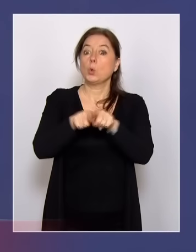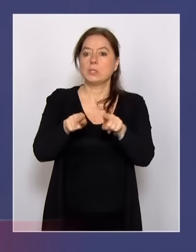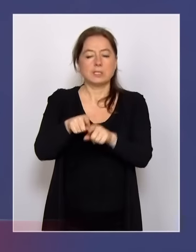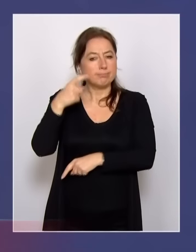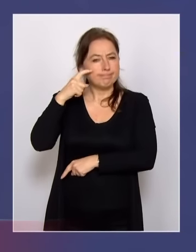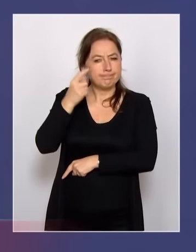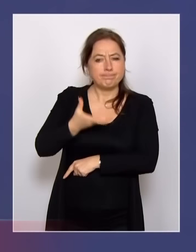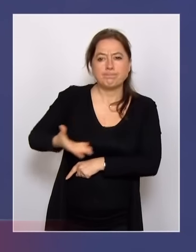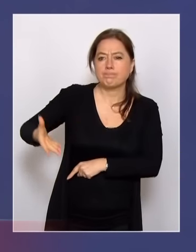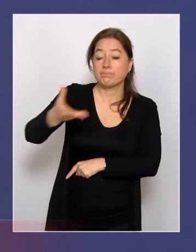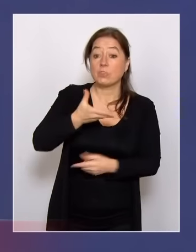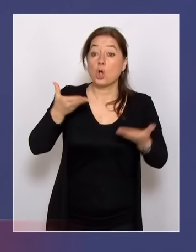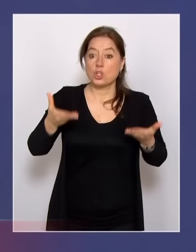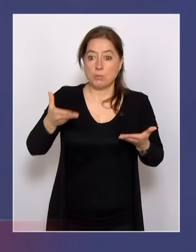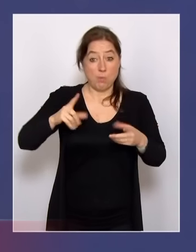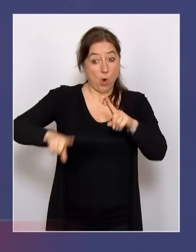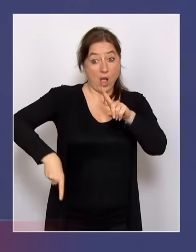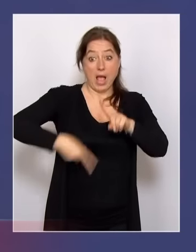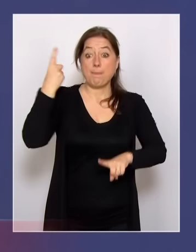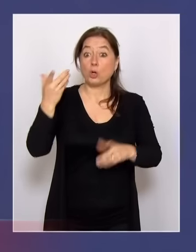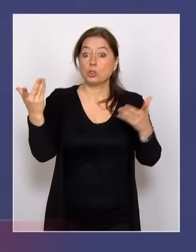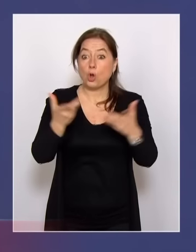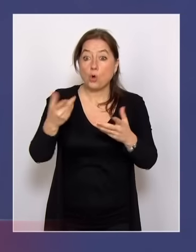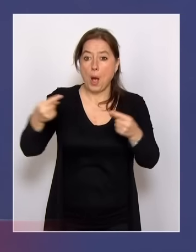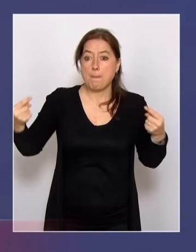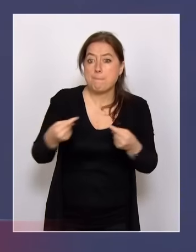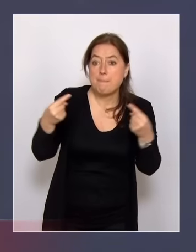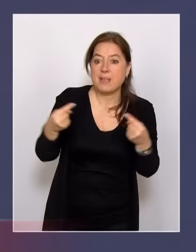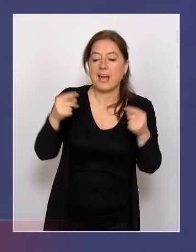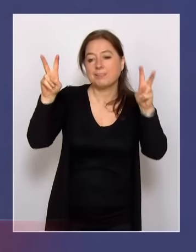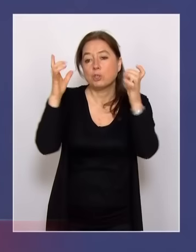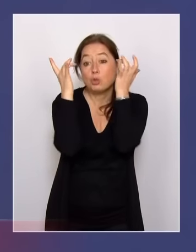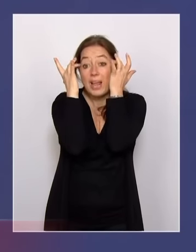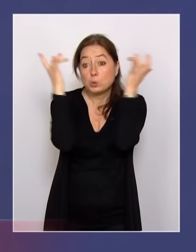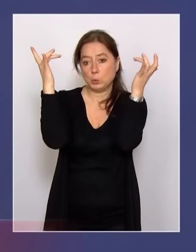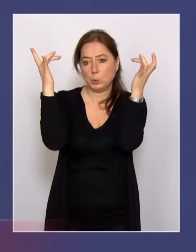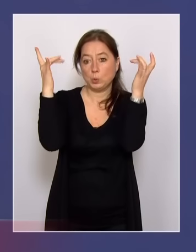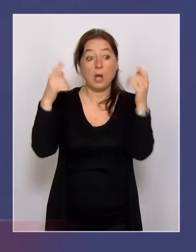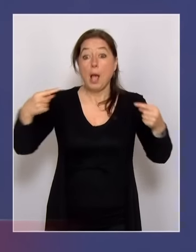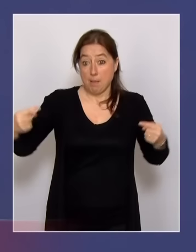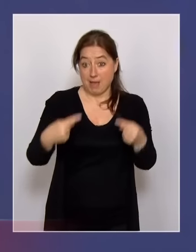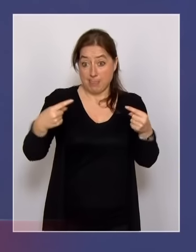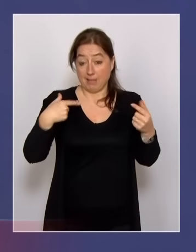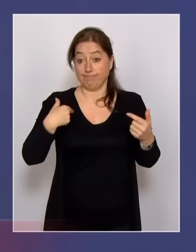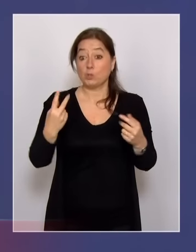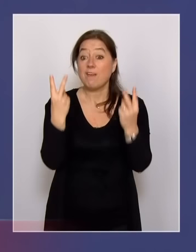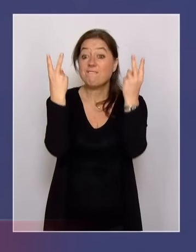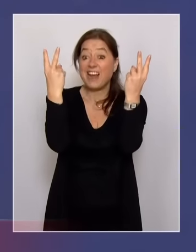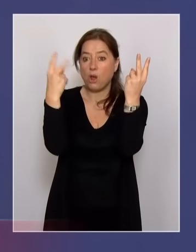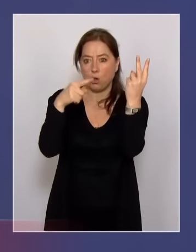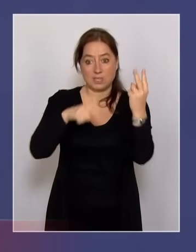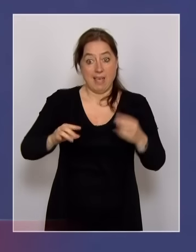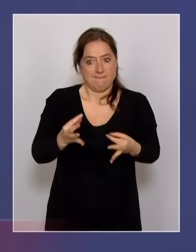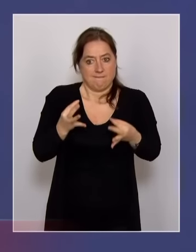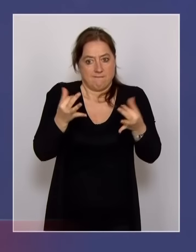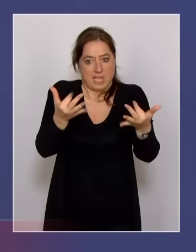vivons, c'est la bataille culturelle, celle des imaginaires, des récits, des valeurs qui est de plus en plus délicate. Nous avons longtemps